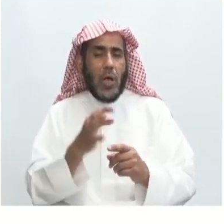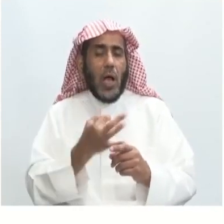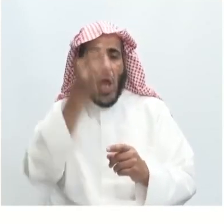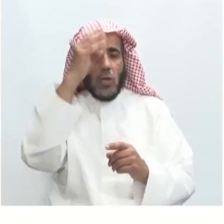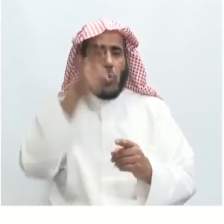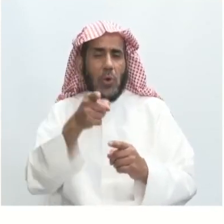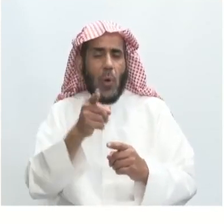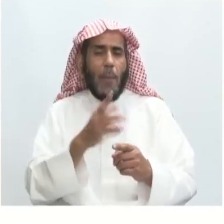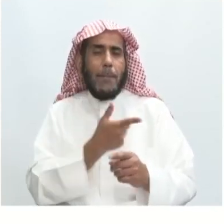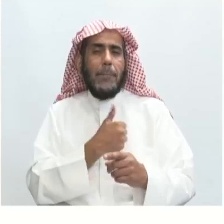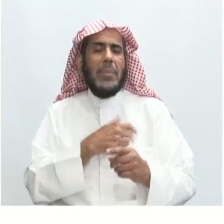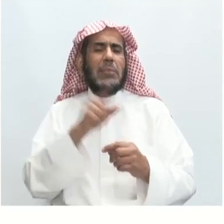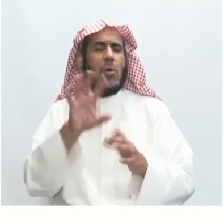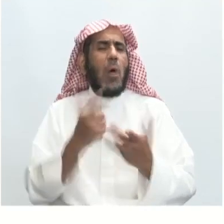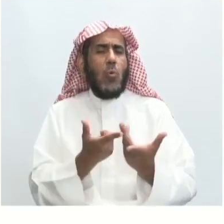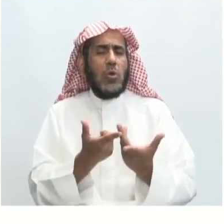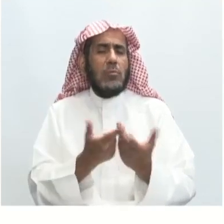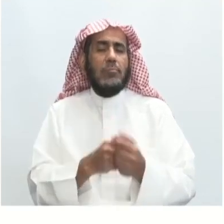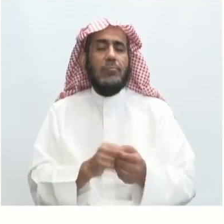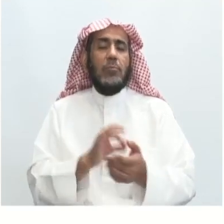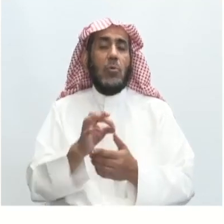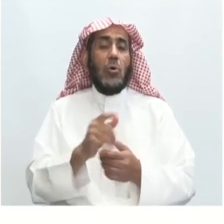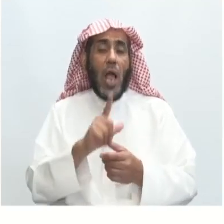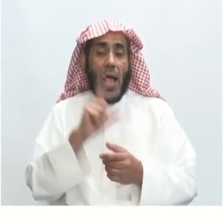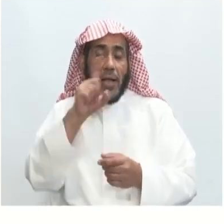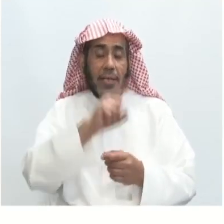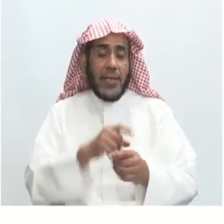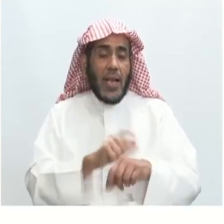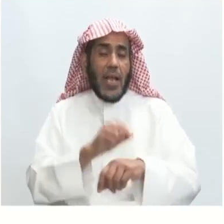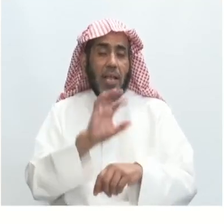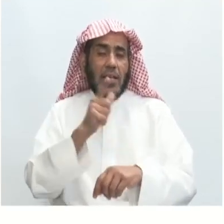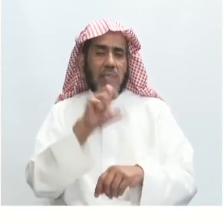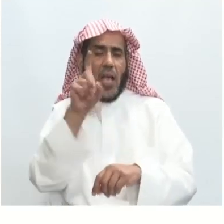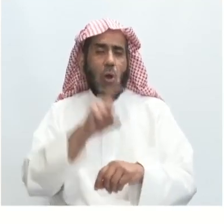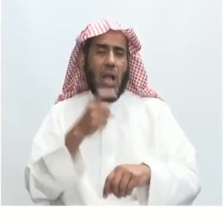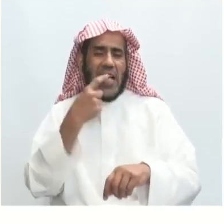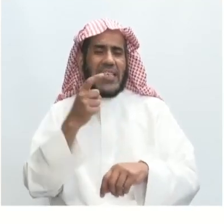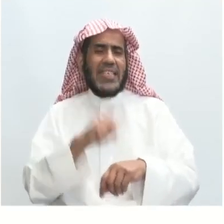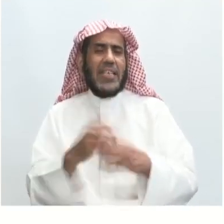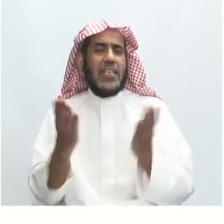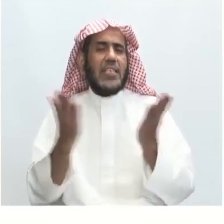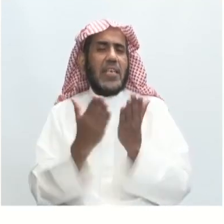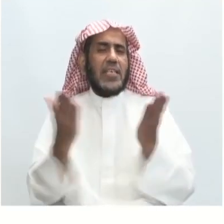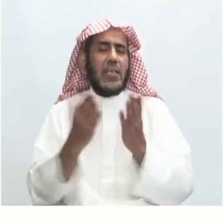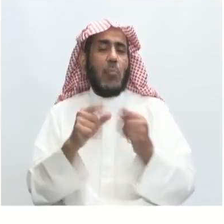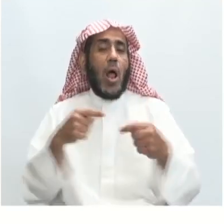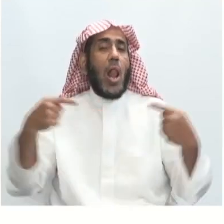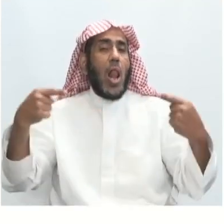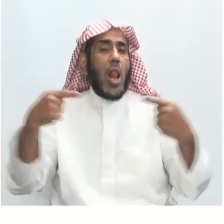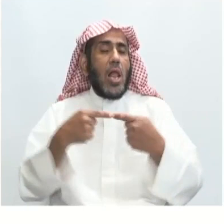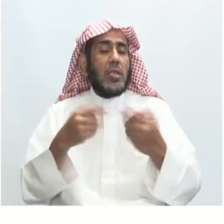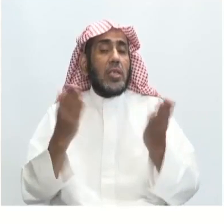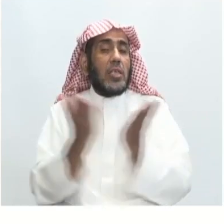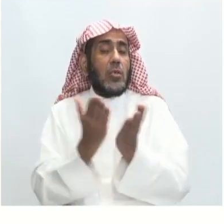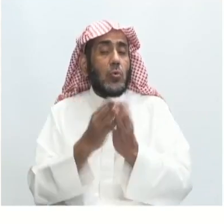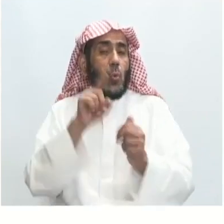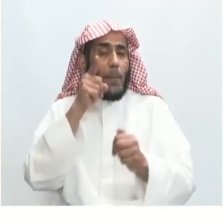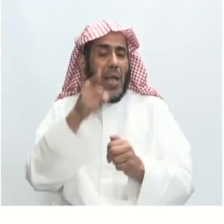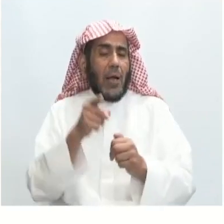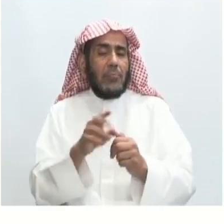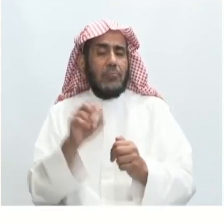تخبره او تخبره باسمك وكذلك حين يسالك عن السنه الدراسيه التي تدرس بها